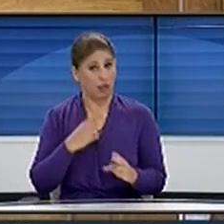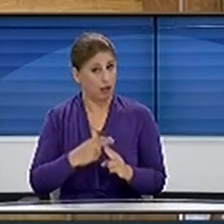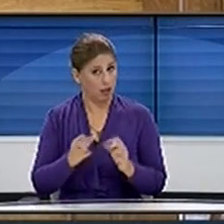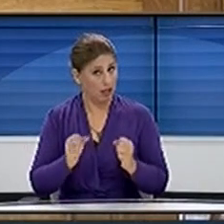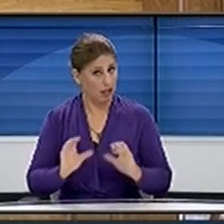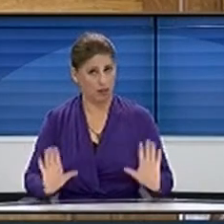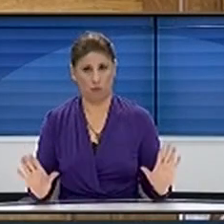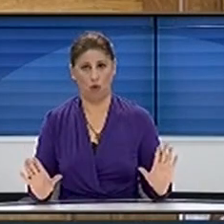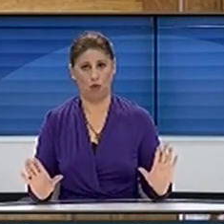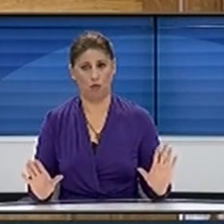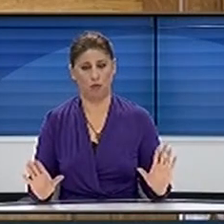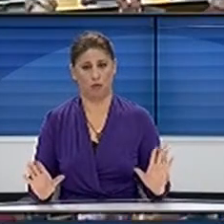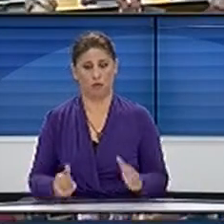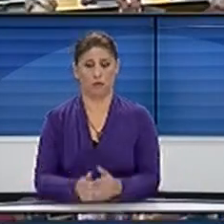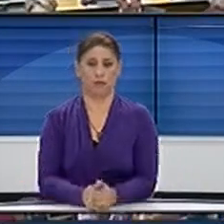τρόπο.